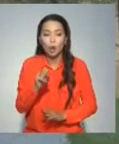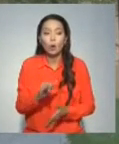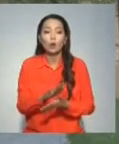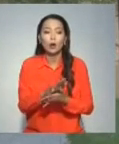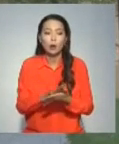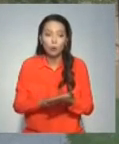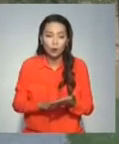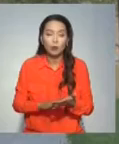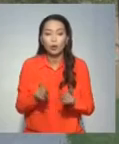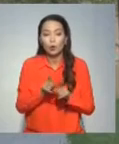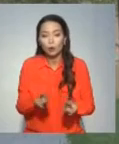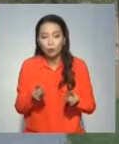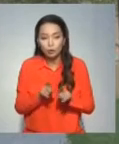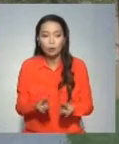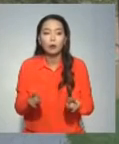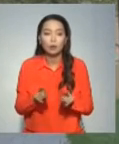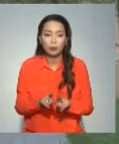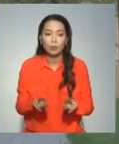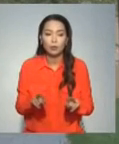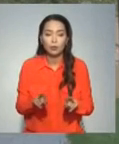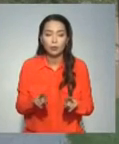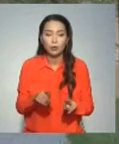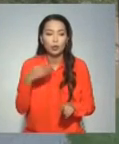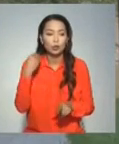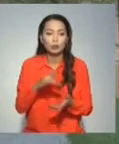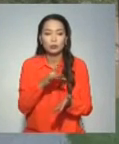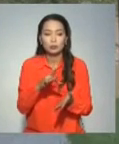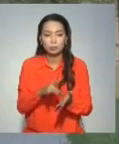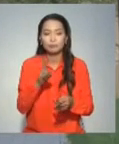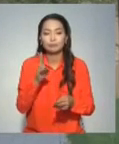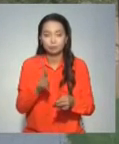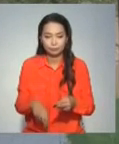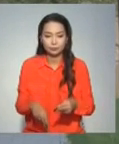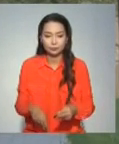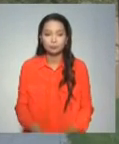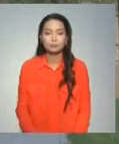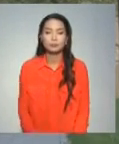жалғастырған үгіт-насихатын Түркістан қаласында аяқтайын деп отырмын.